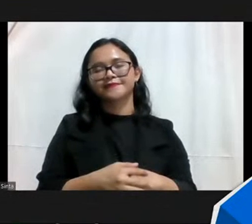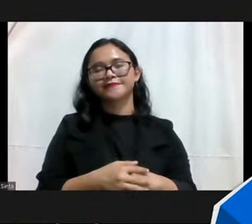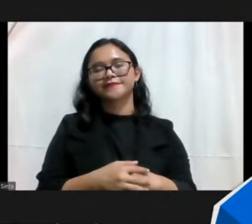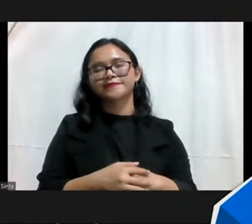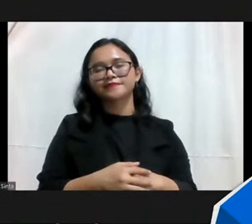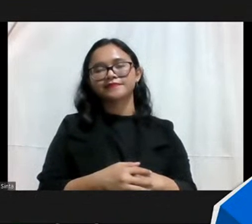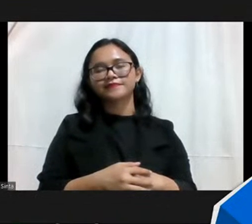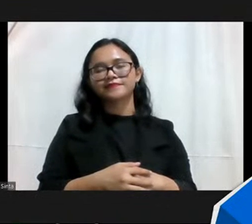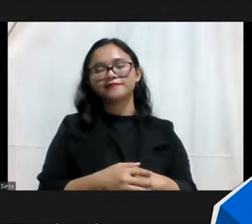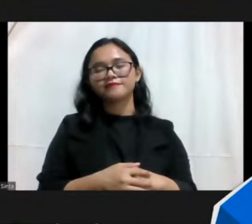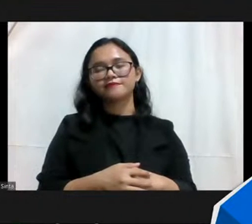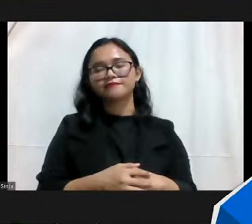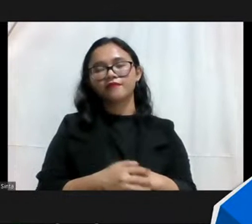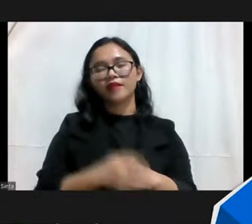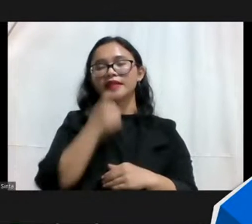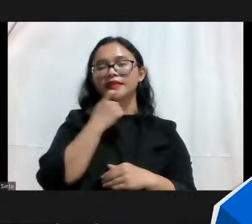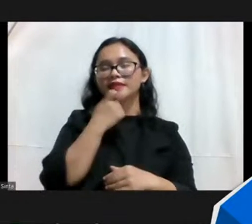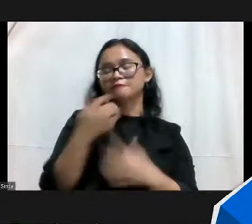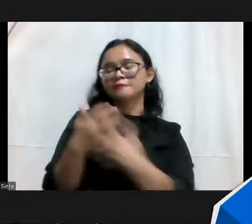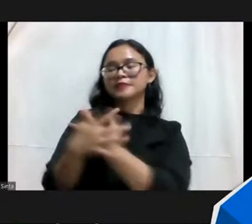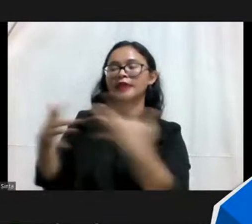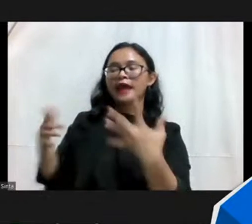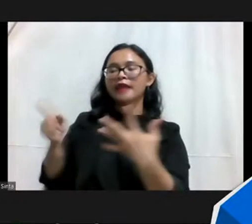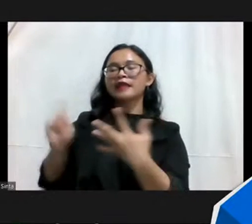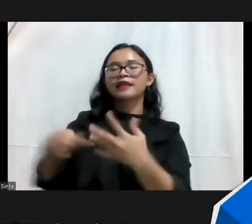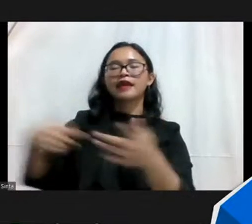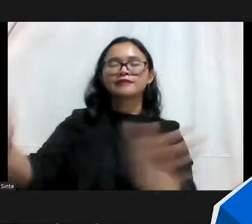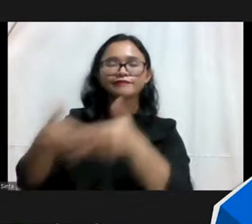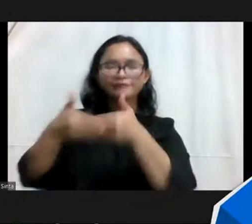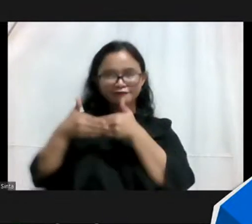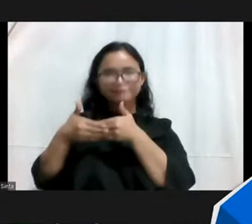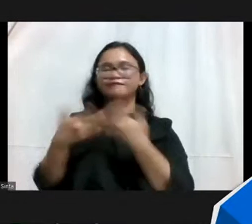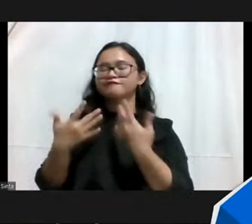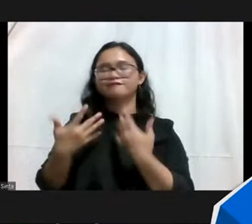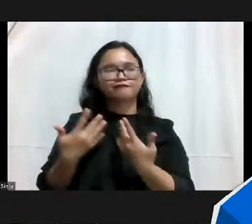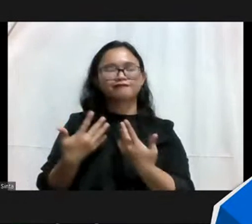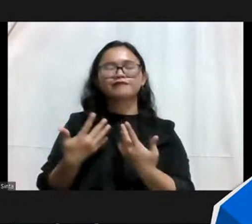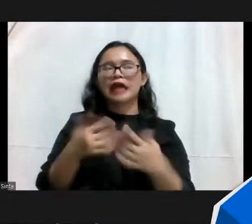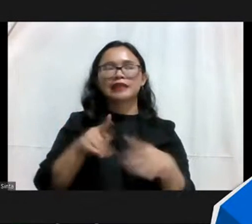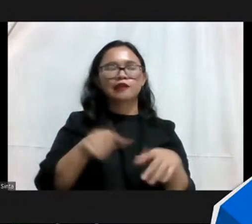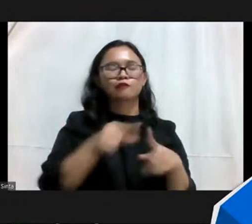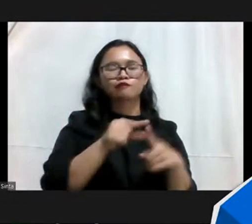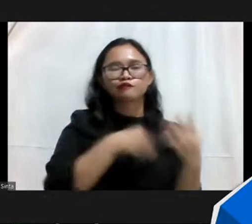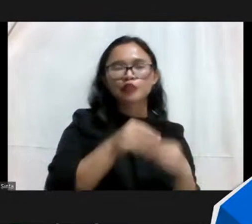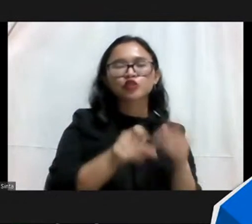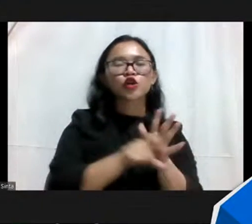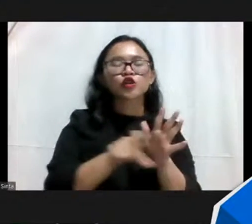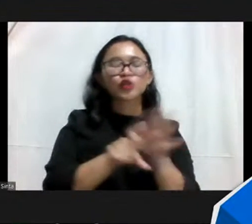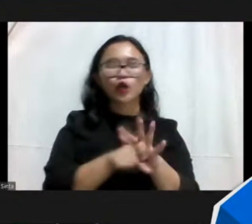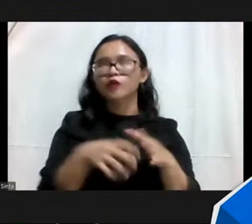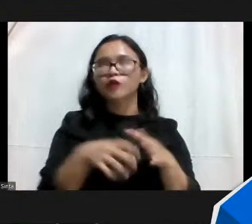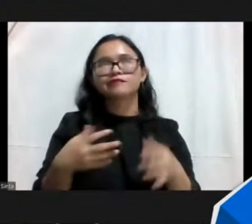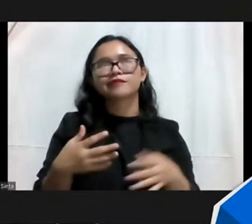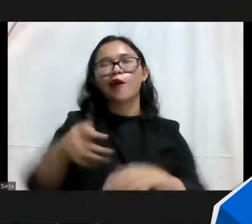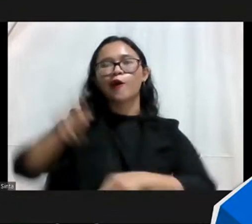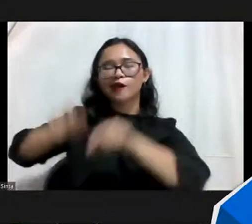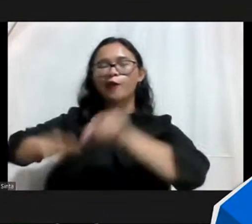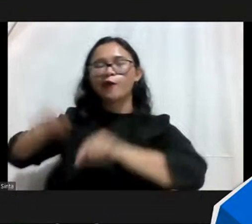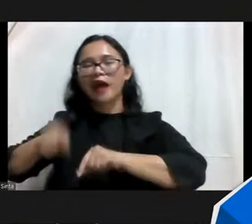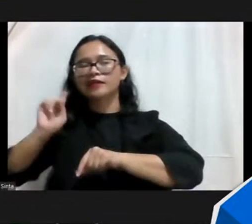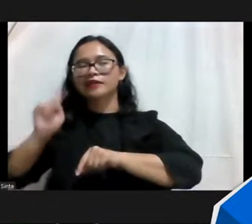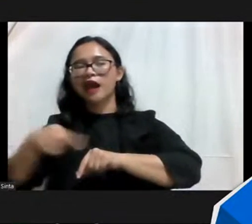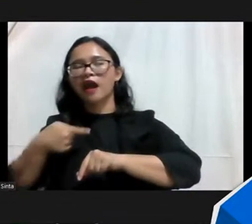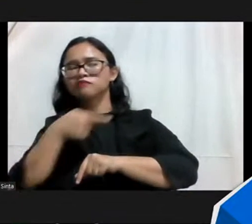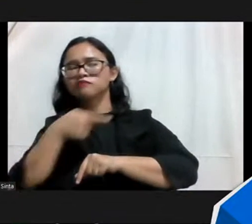terhadap human Defender gitu jadi siapapun misalnya yang eh coba menyuarakan kasus-kasus di ada di